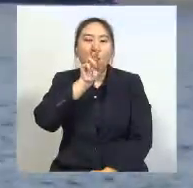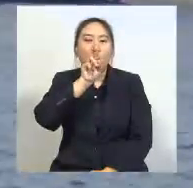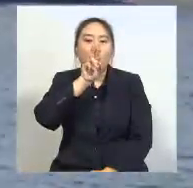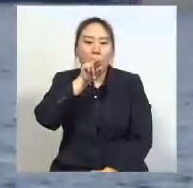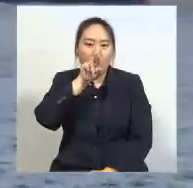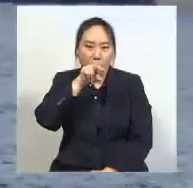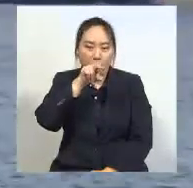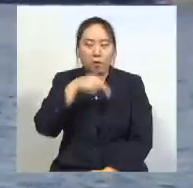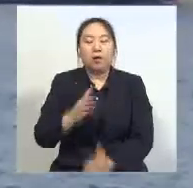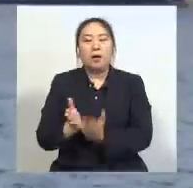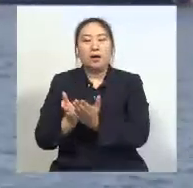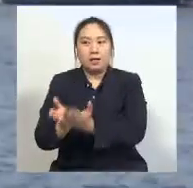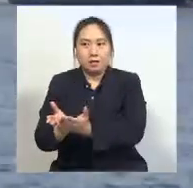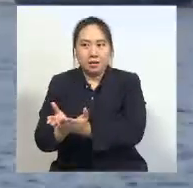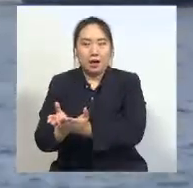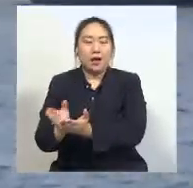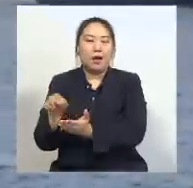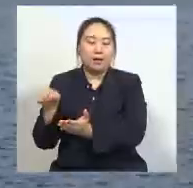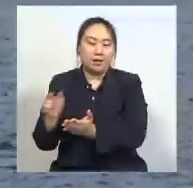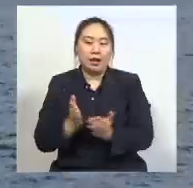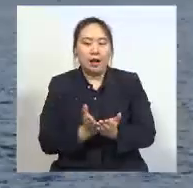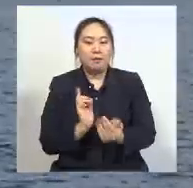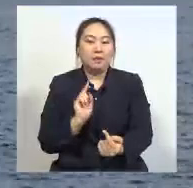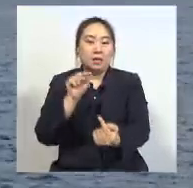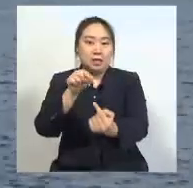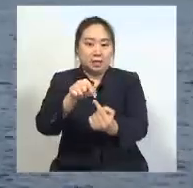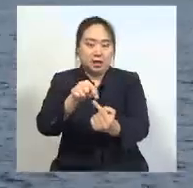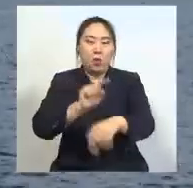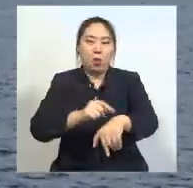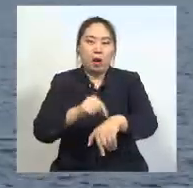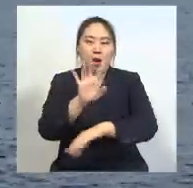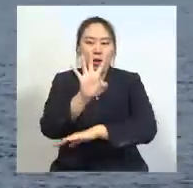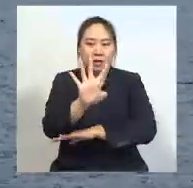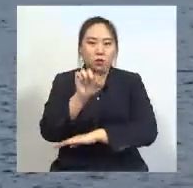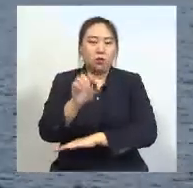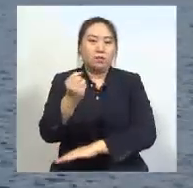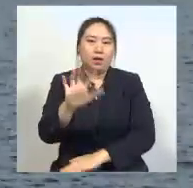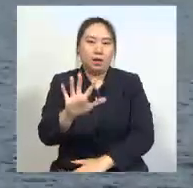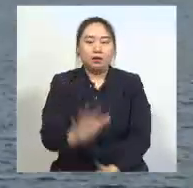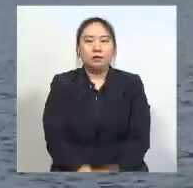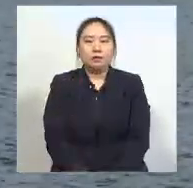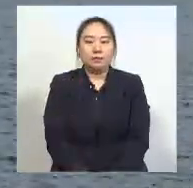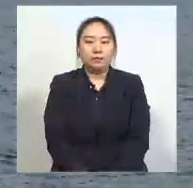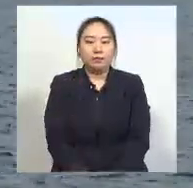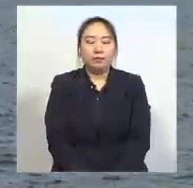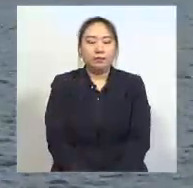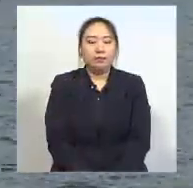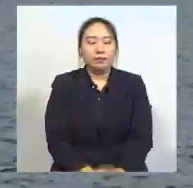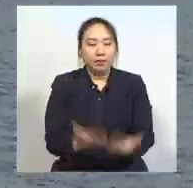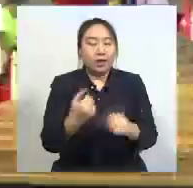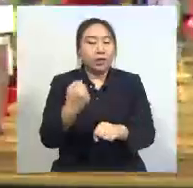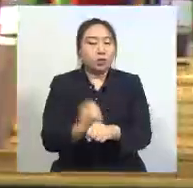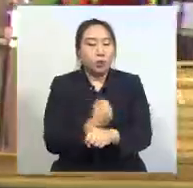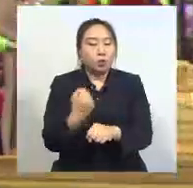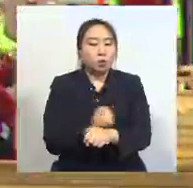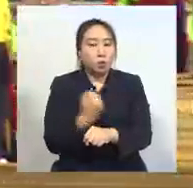นกชาติผู้ชงยาตราถึงราชท่าราชวรดิษฐ์ในเวลา 16:45 นค่ะ ทั้งนี้การซ้อ